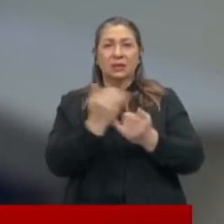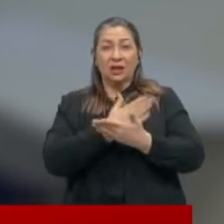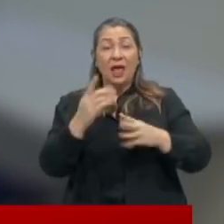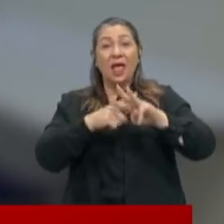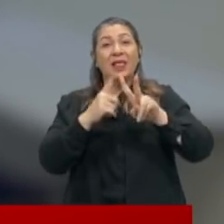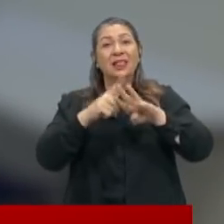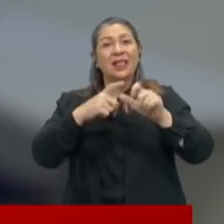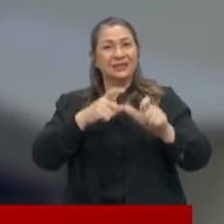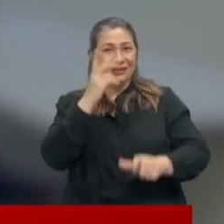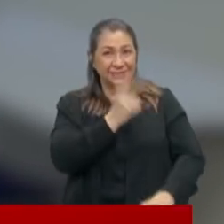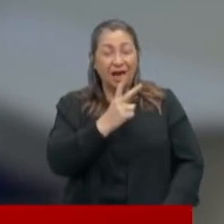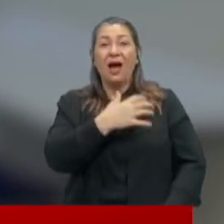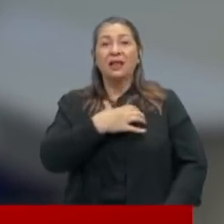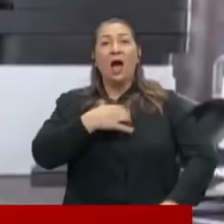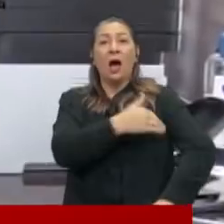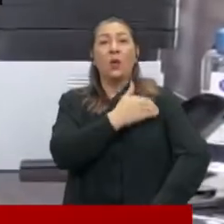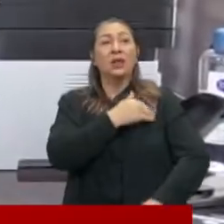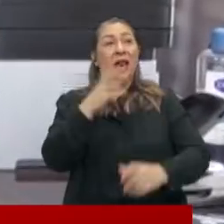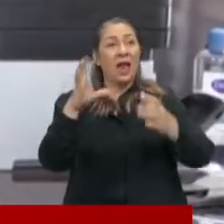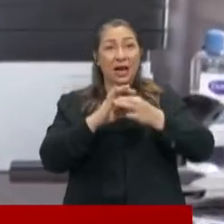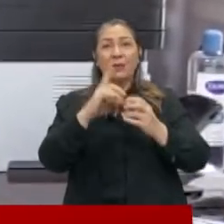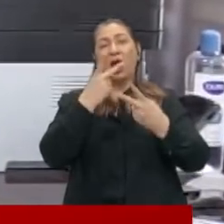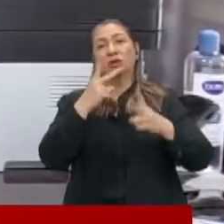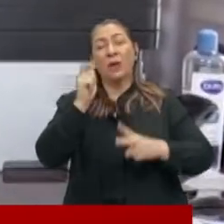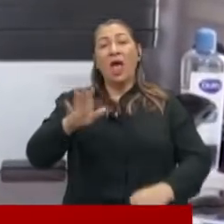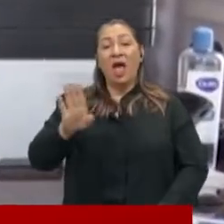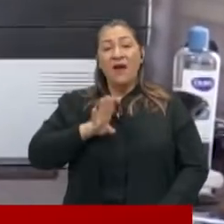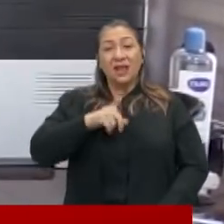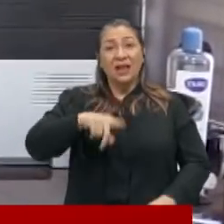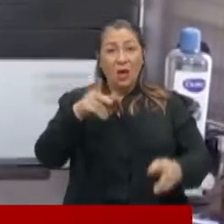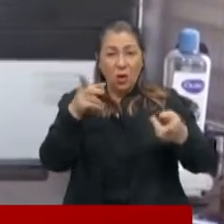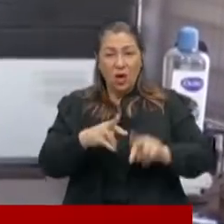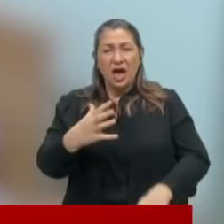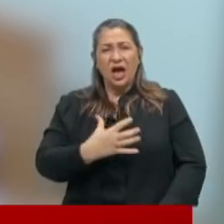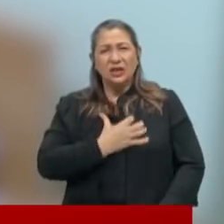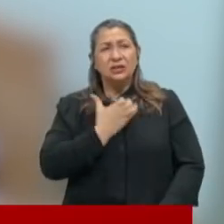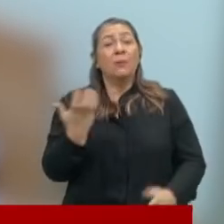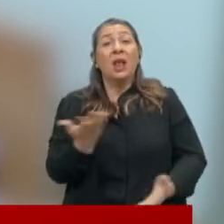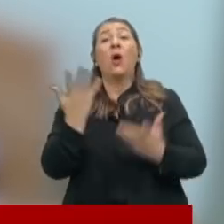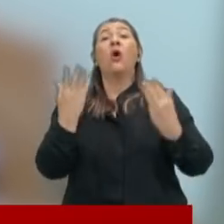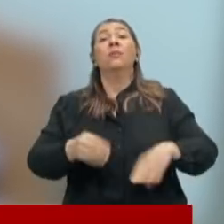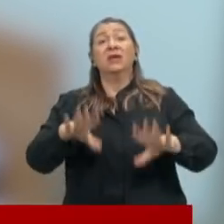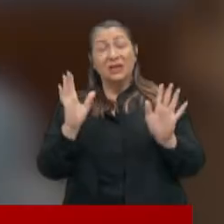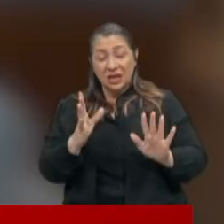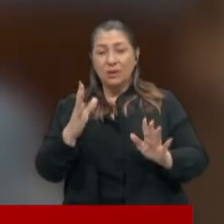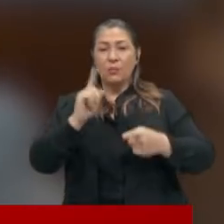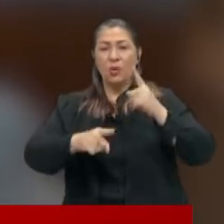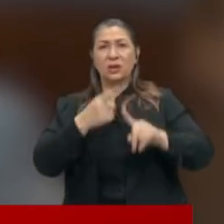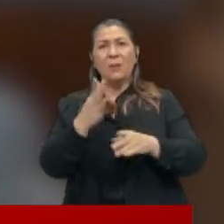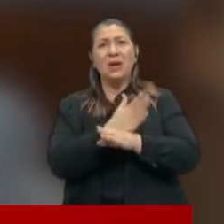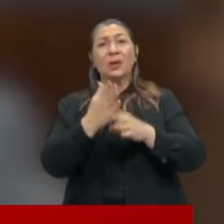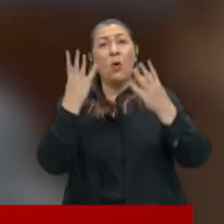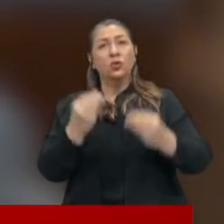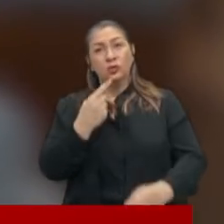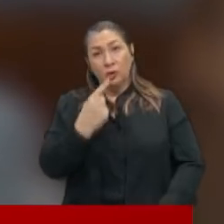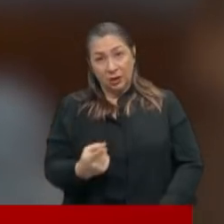Enes Kara'nın annesi de avukatı aracılığıyla bir açıklama yaptı. Evlatlarını kaybetmenin acısını bile yaşayamadıklarını, siyasi malzeme